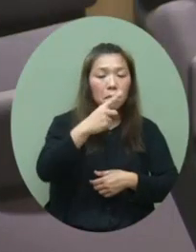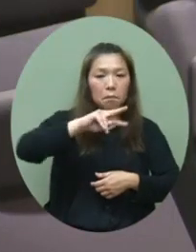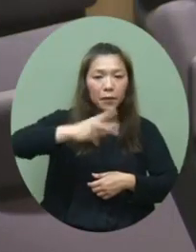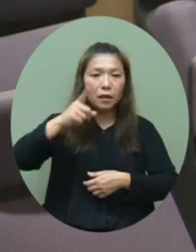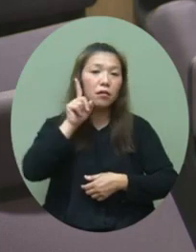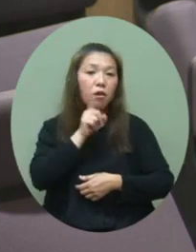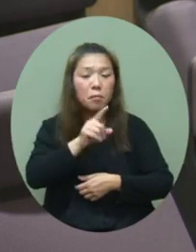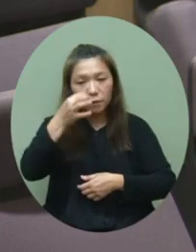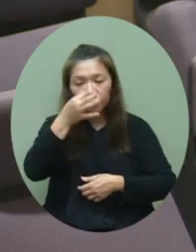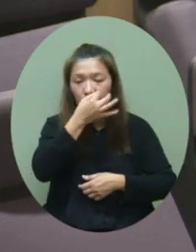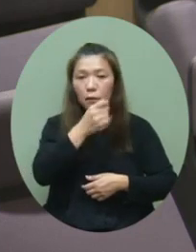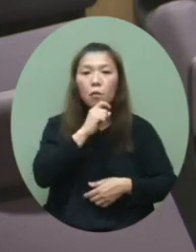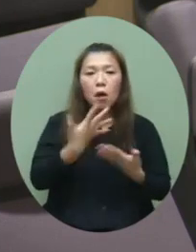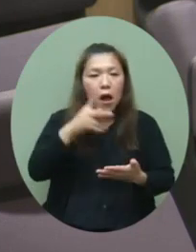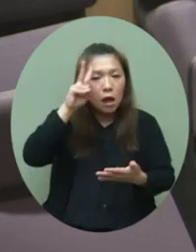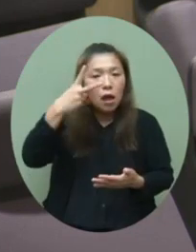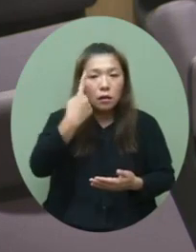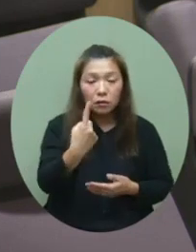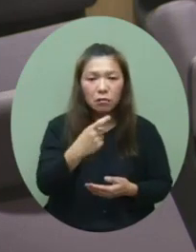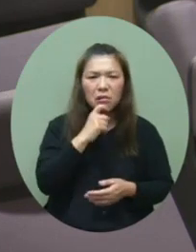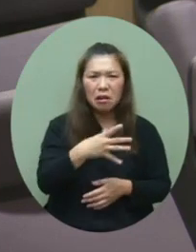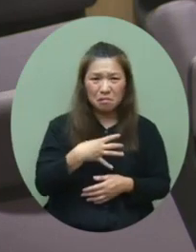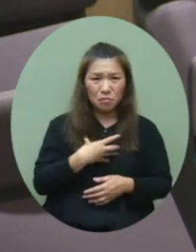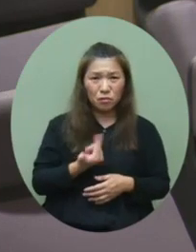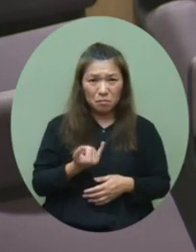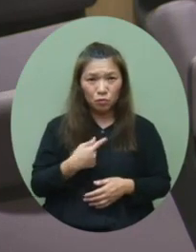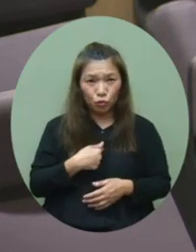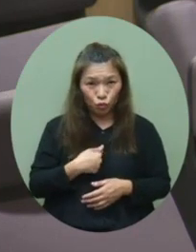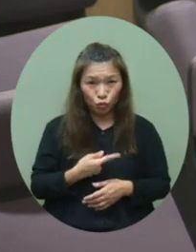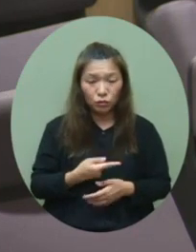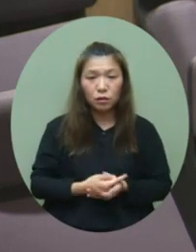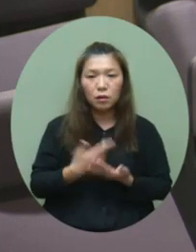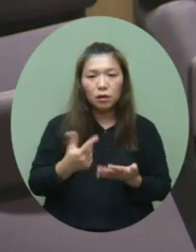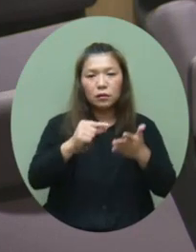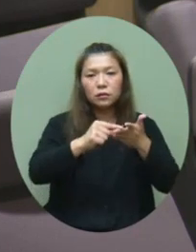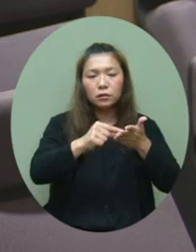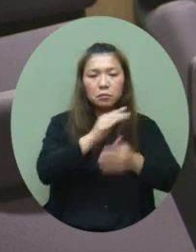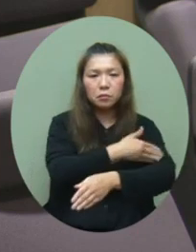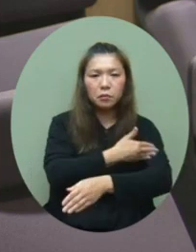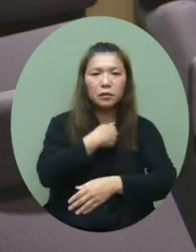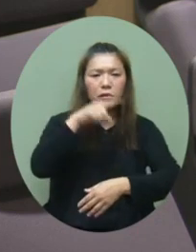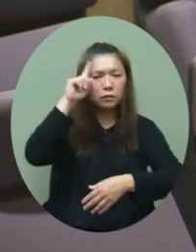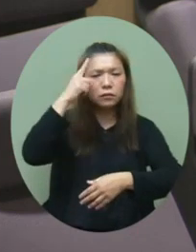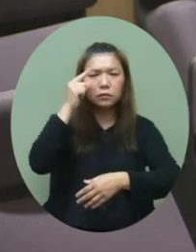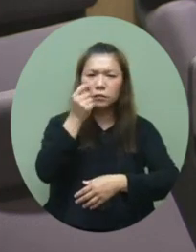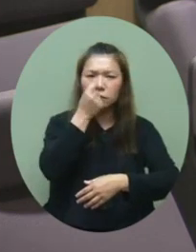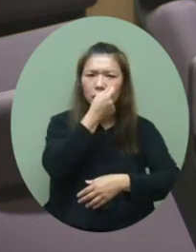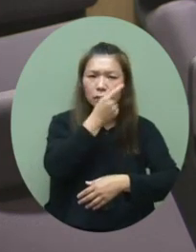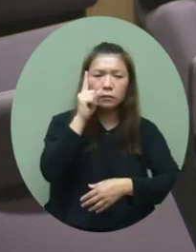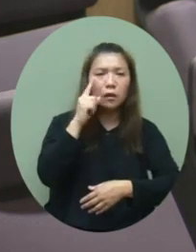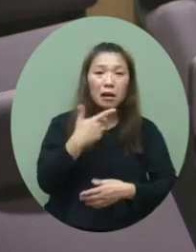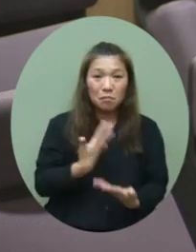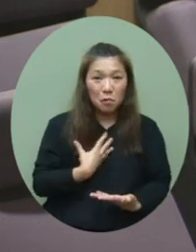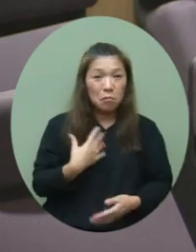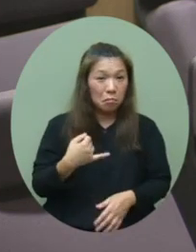做一星期一檢或者兩日一檢啦。咁你認為有冇呢個需要咧？同埋而家院舍員工每日都要快測，係咪都唔夠咧？咁